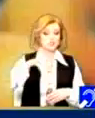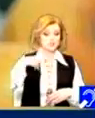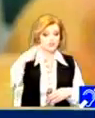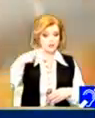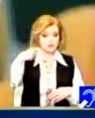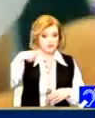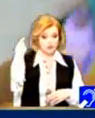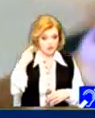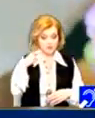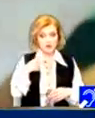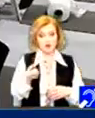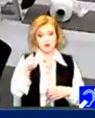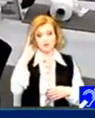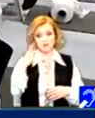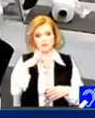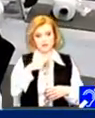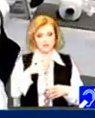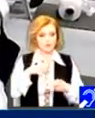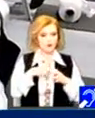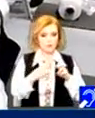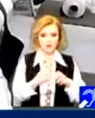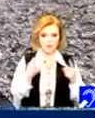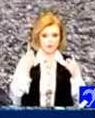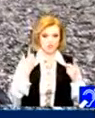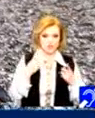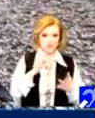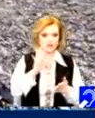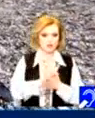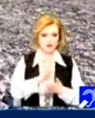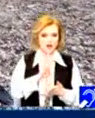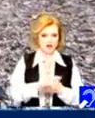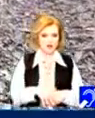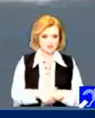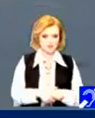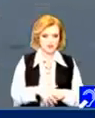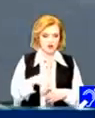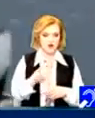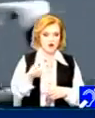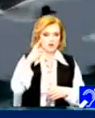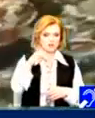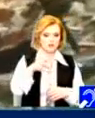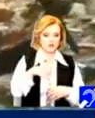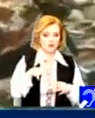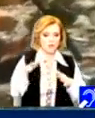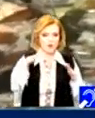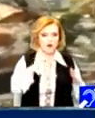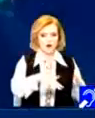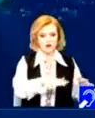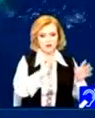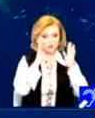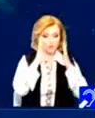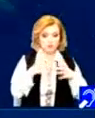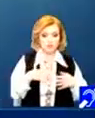că a invadat planeta. Semnalul de alarmă a fost dat când a fost descoperită marea insulă de gunoaie din Pacific. Alarma pe